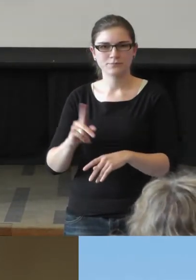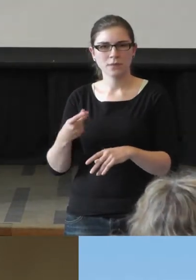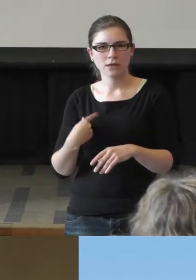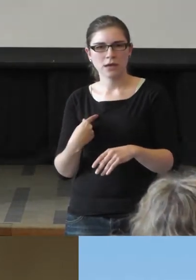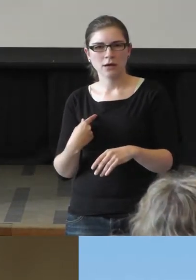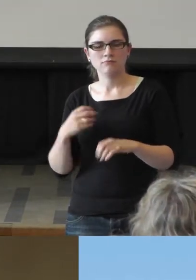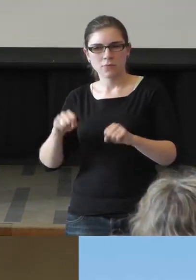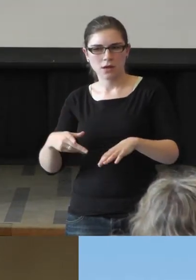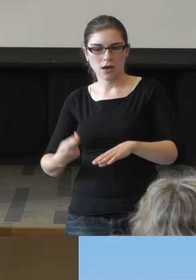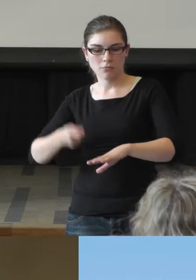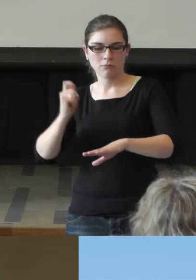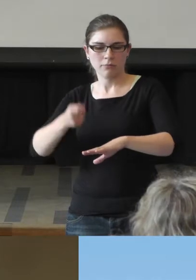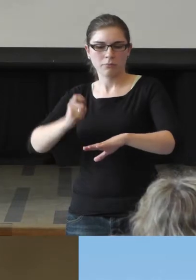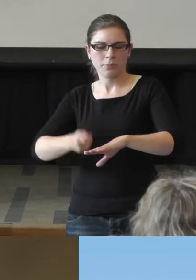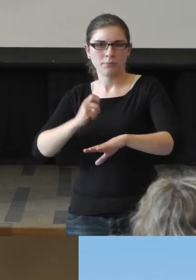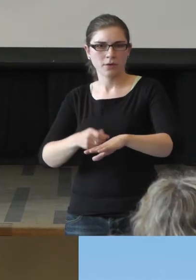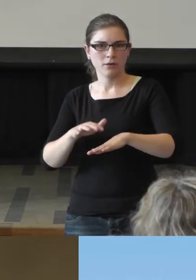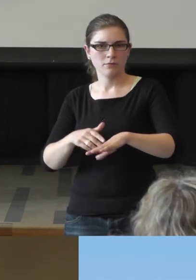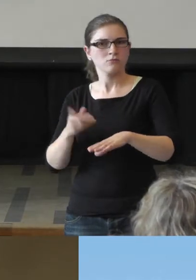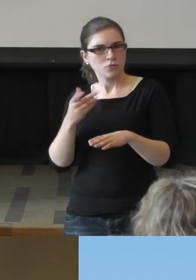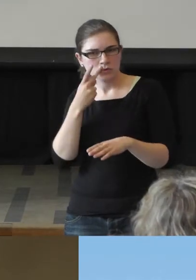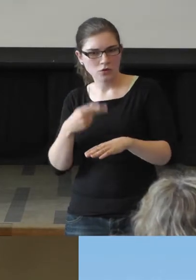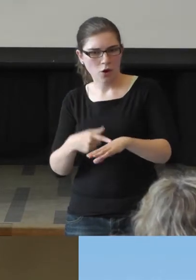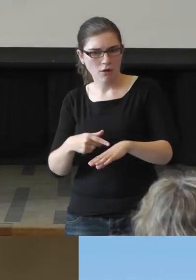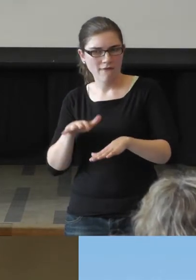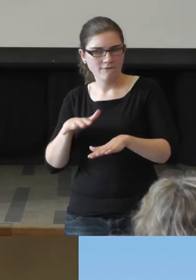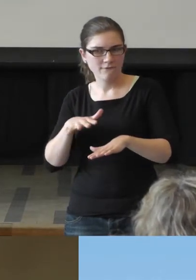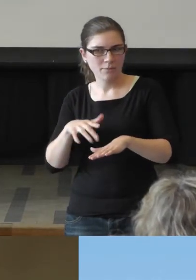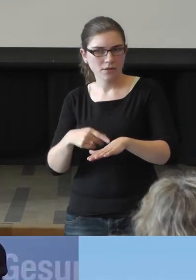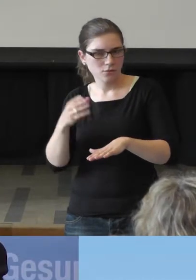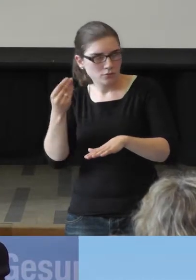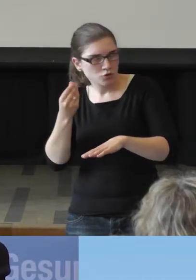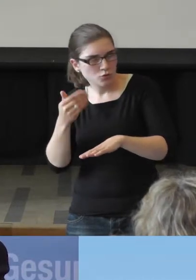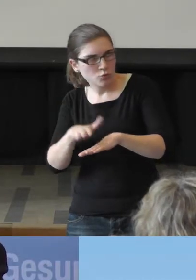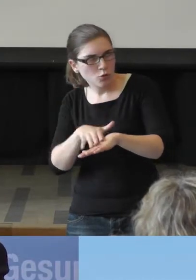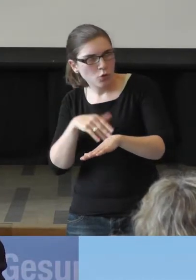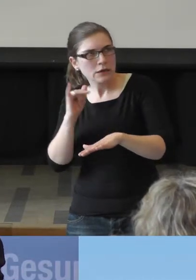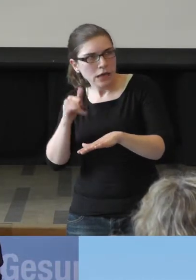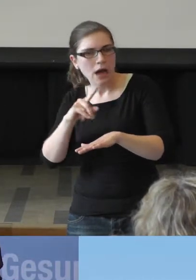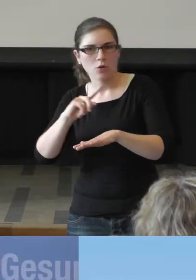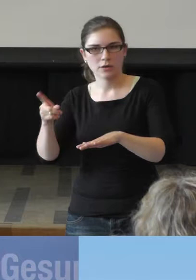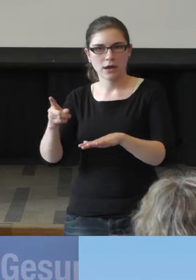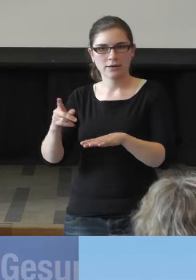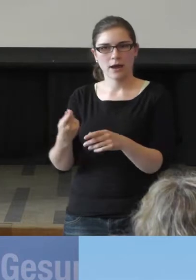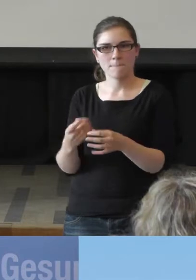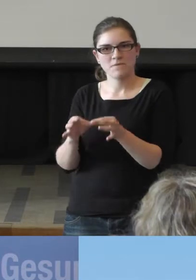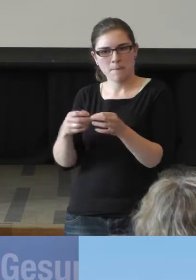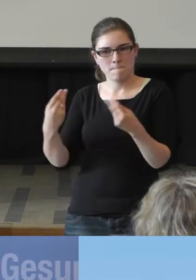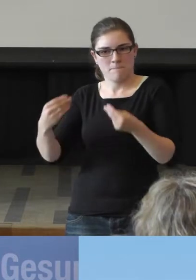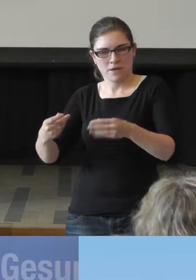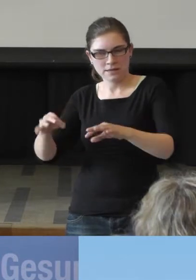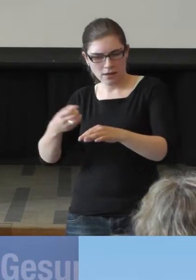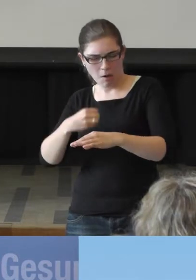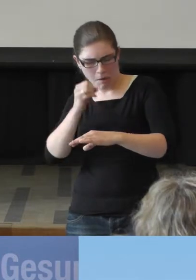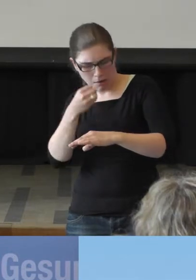testen, ob das Vibrationsempfinden noch da ist, also ob Sie noch ein Vibrieren spüren. Man kann mit so einer Art Plastikbindfaden, mit so einem Monofilament